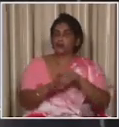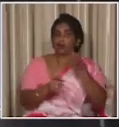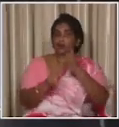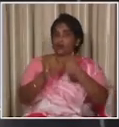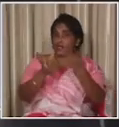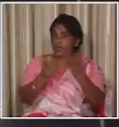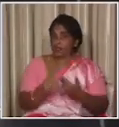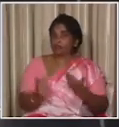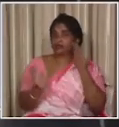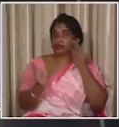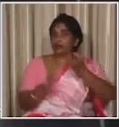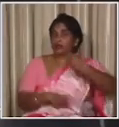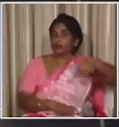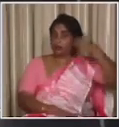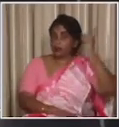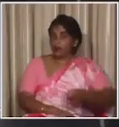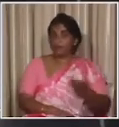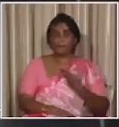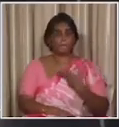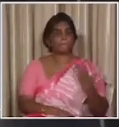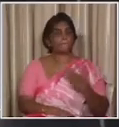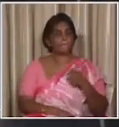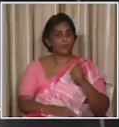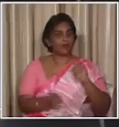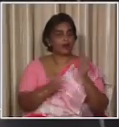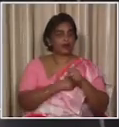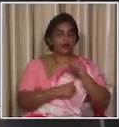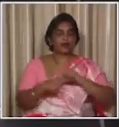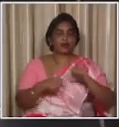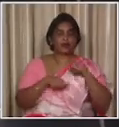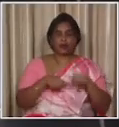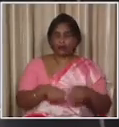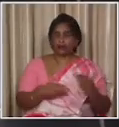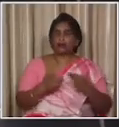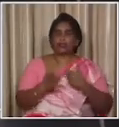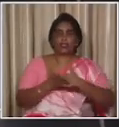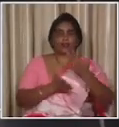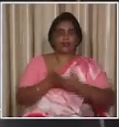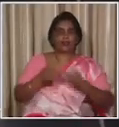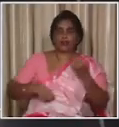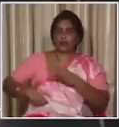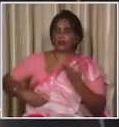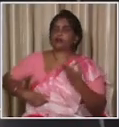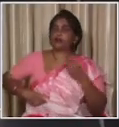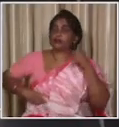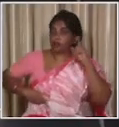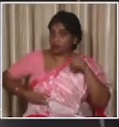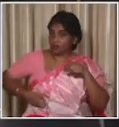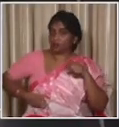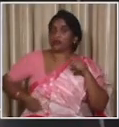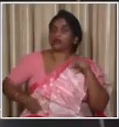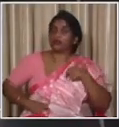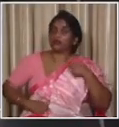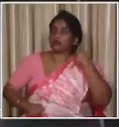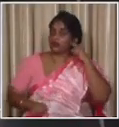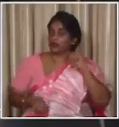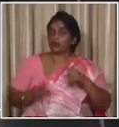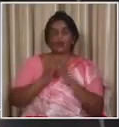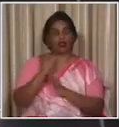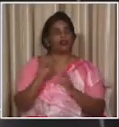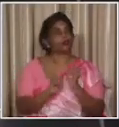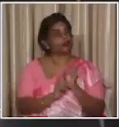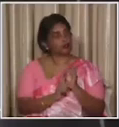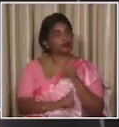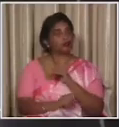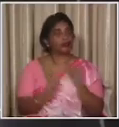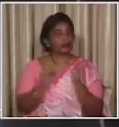මූල්‍ය වාර්තාව සම්මත කරගන්න බැරි තැන ක්‍රිකට් ආයතන ඉර වෙලා දැන් අද වෙනකම් වාර්තාව දීලා නැහැ. එහෙමනම් මම හිතනවා